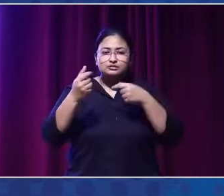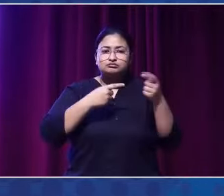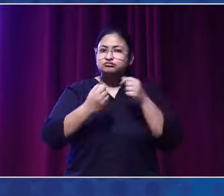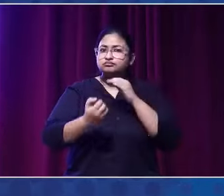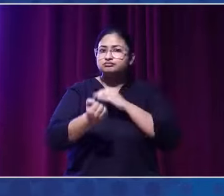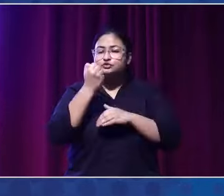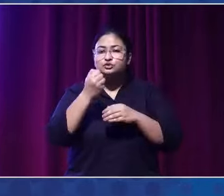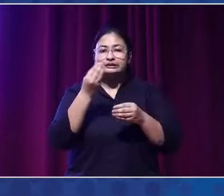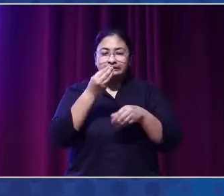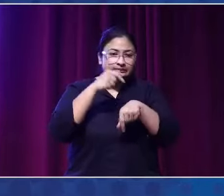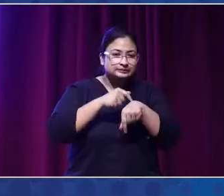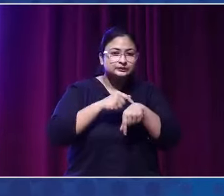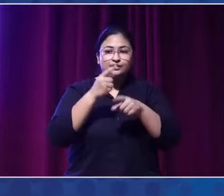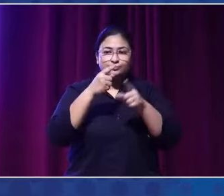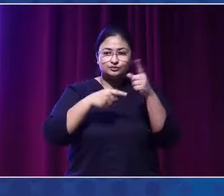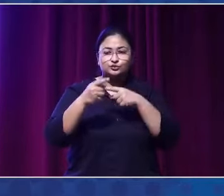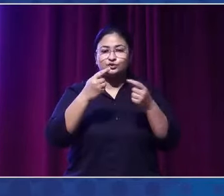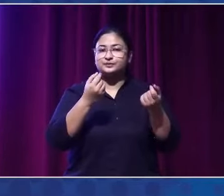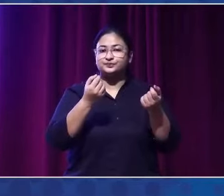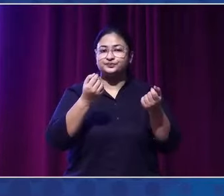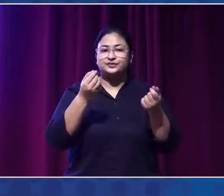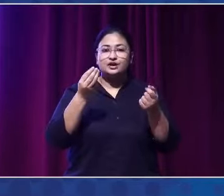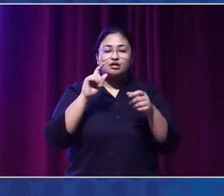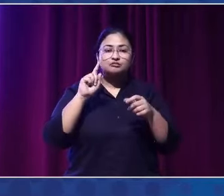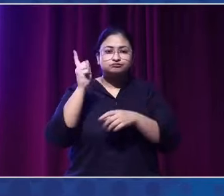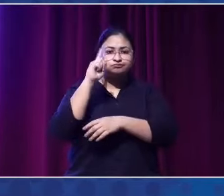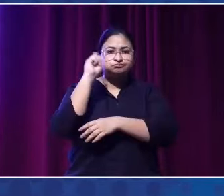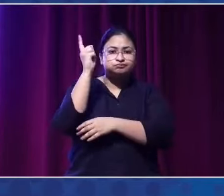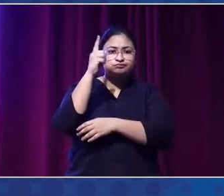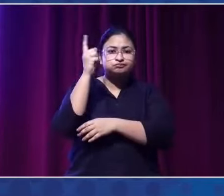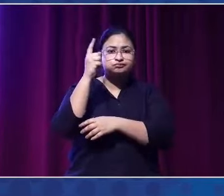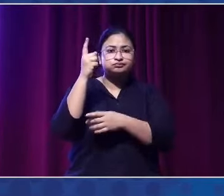कभी कभी बीच में आप लोग चलाते थे कि किसी का हेलीकॉप्टर चेक कर लिया.